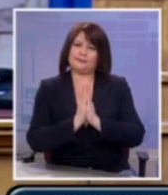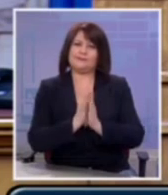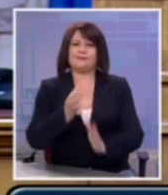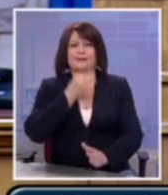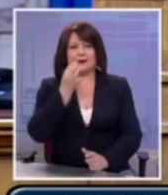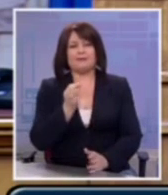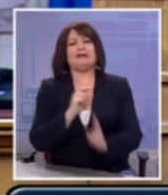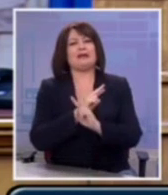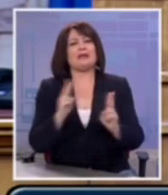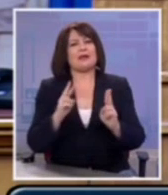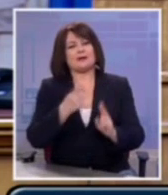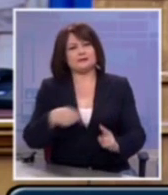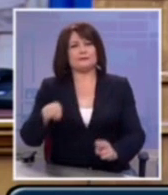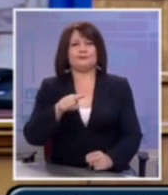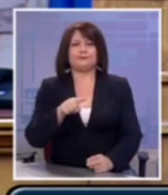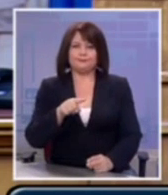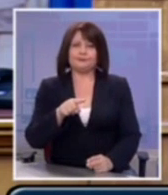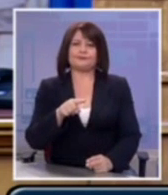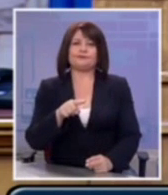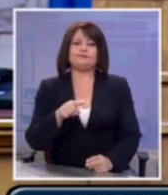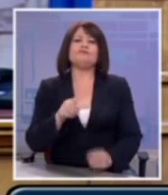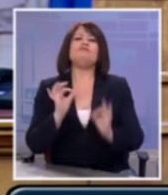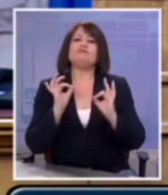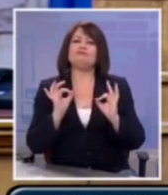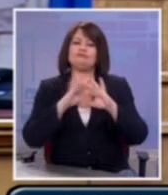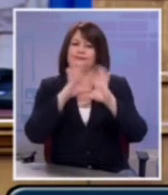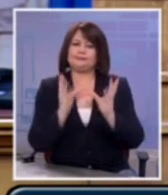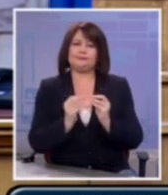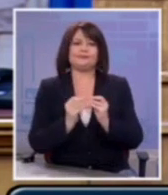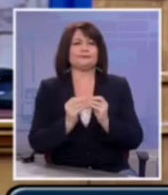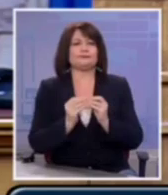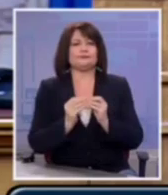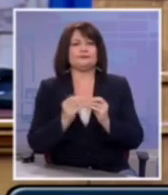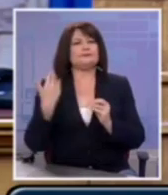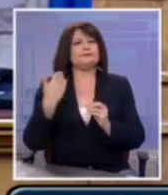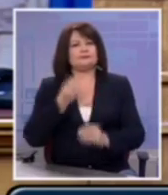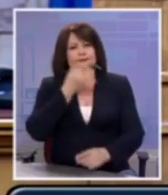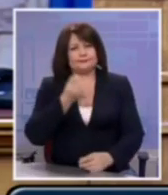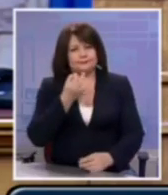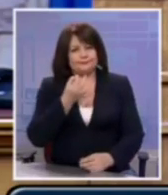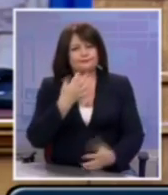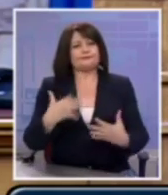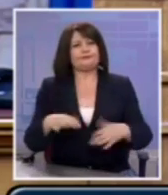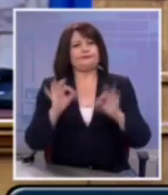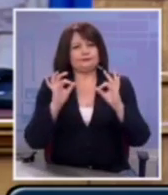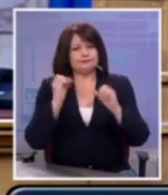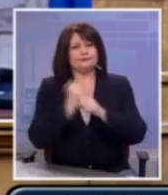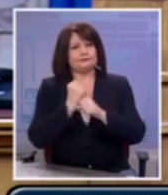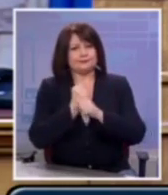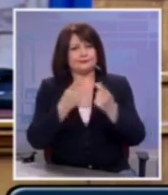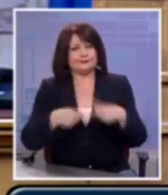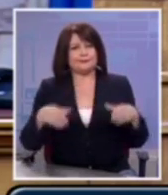καταστήσετε σαφές ότι ισχύουν στο ακέραιο τα όσα επεσήμανα κατά την έναρξη των εργασιών